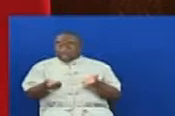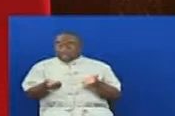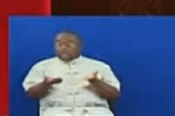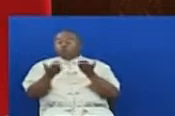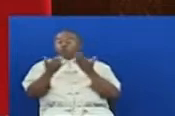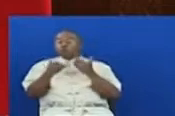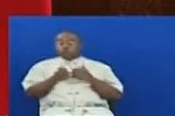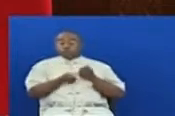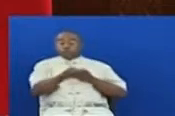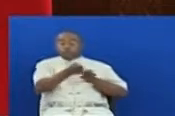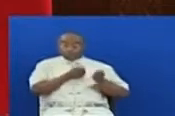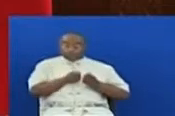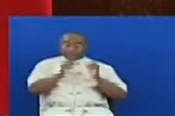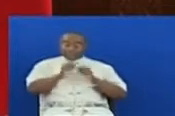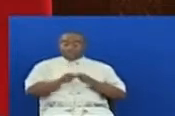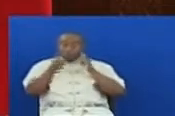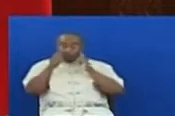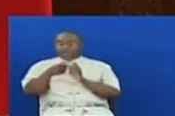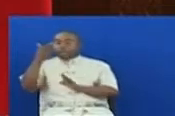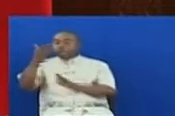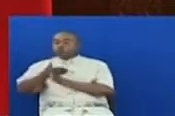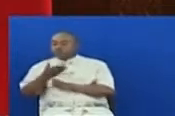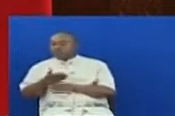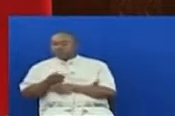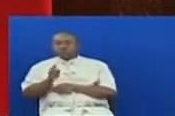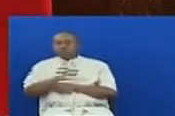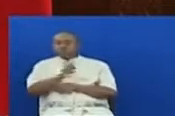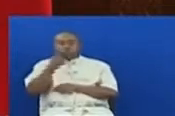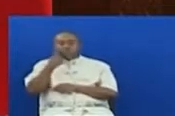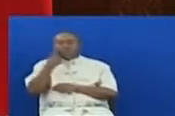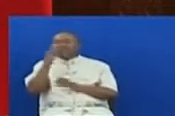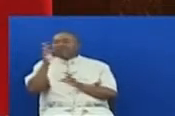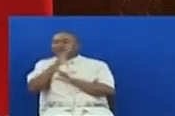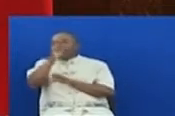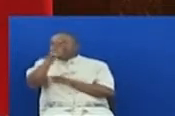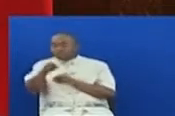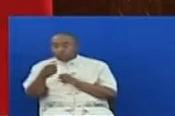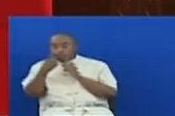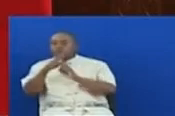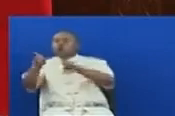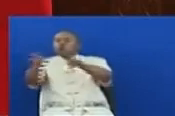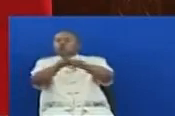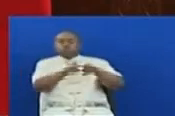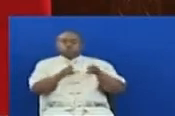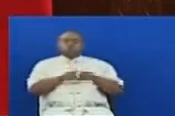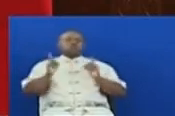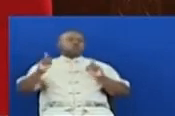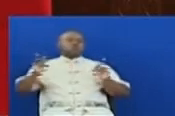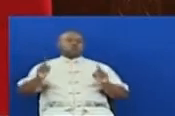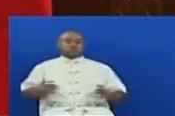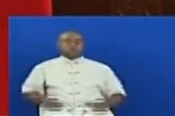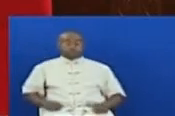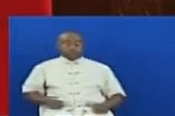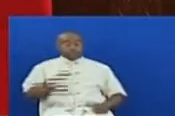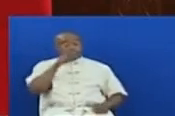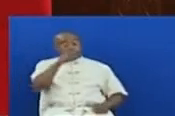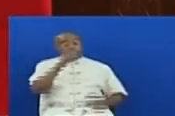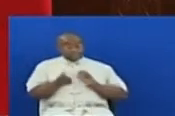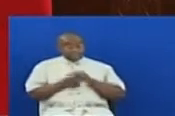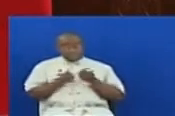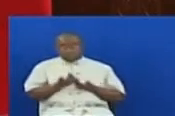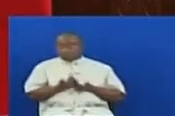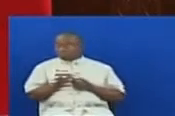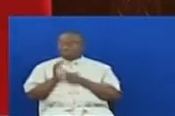wakurugenzi wanaoteuliwa kuliko kuangalia haiba na nasaba za watu katika kuteuana. Jambo hili limezidi kuziumiza na